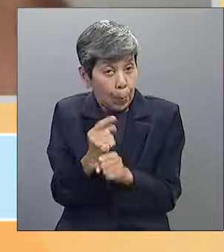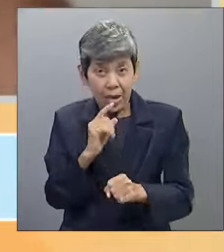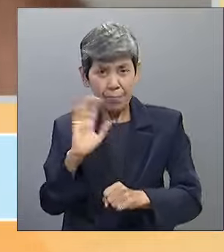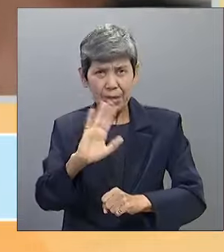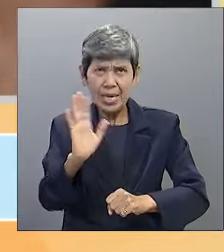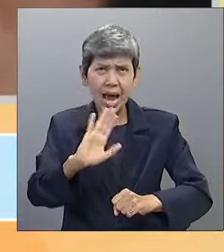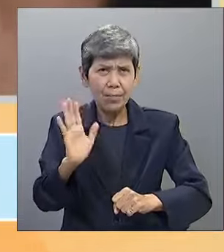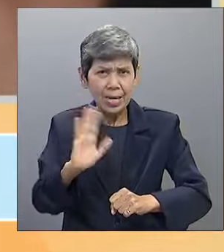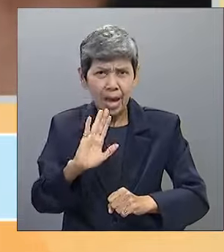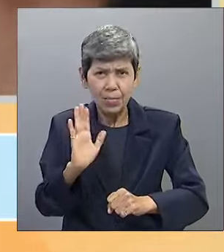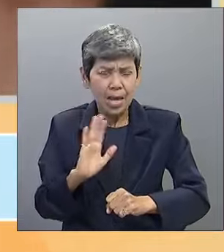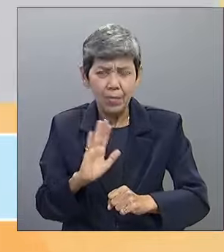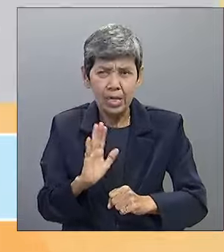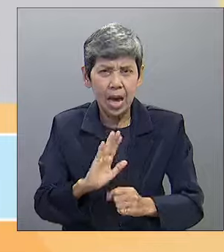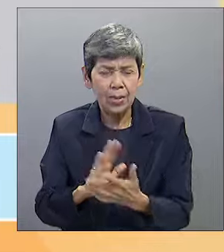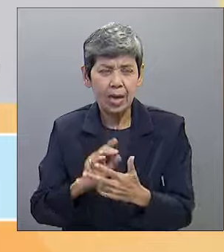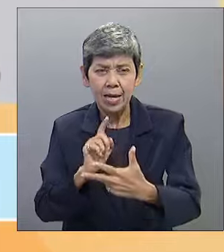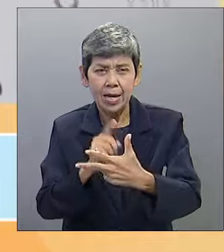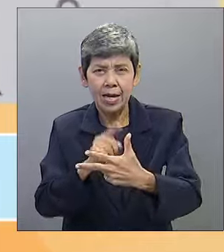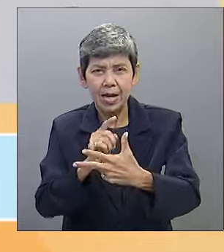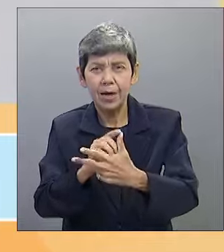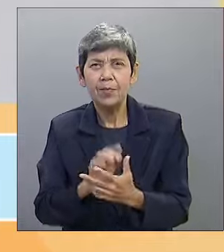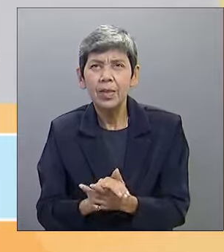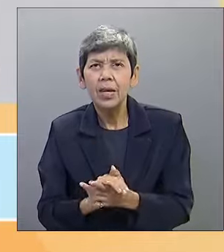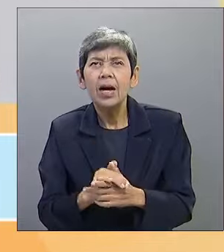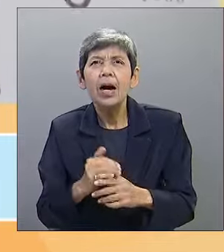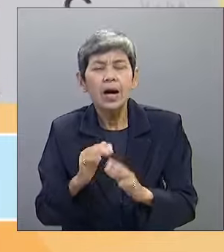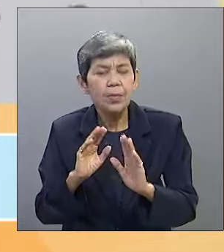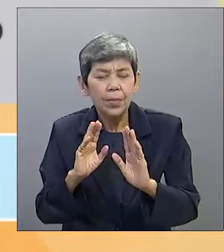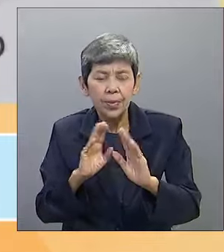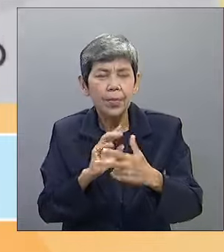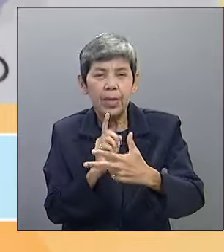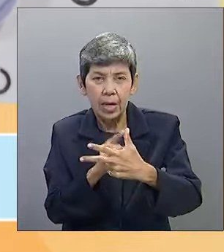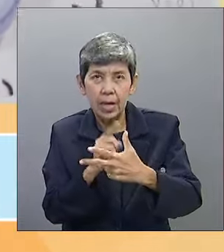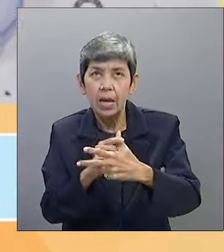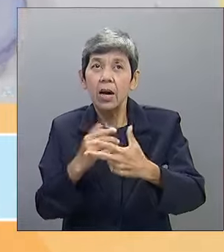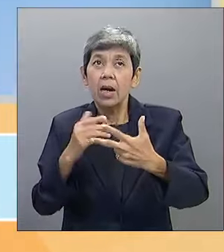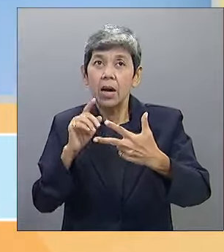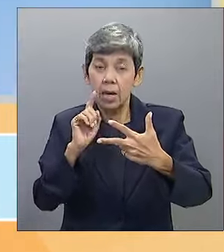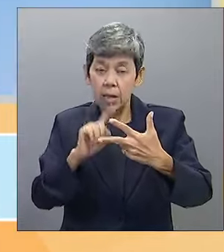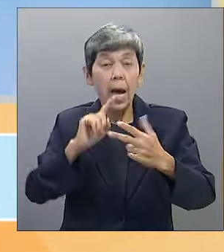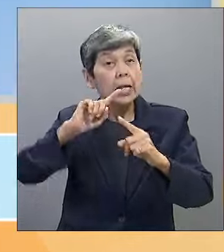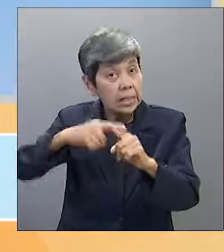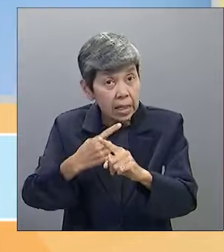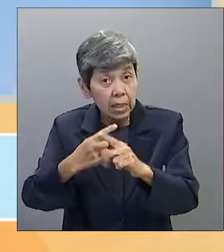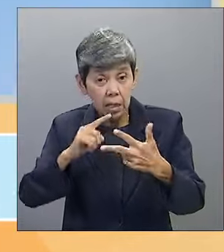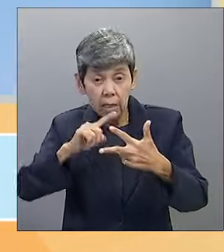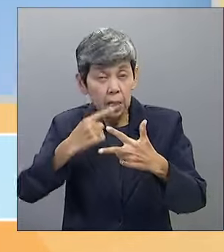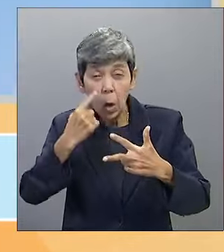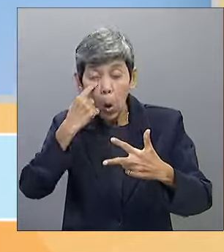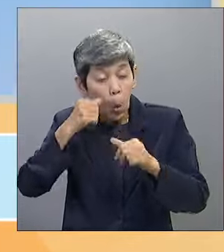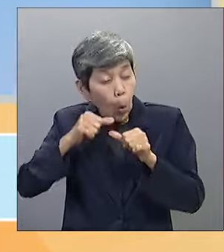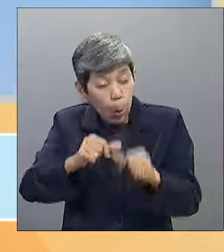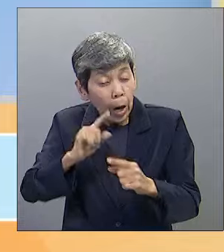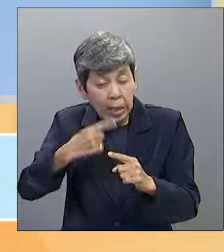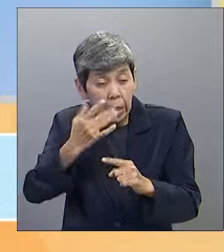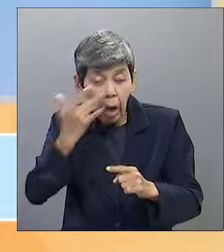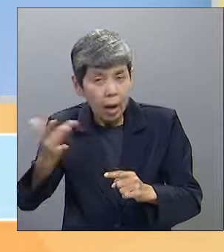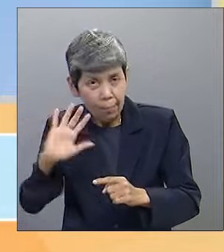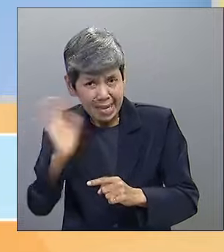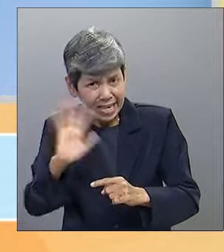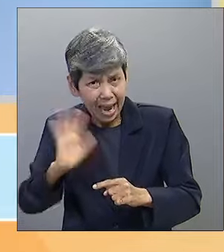บ บางคนต้องเข้าใจอย่างนั้นนะจ๊ะแต่ไม่ใช่แบบนั้นนะ ใช่ครับรวมทั้งรายเดือนเองก็ไม่ใช่ว่าใส่ค้างแล้วก็เดือนนึงถอดทีนึง